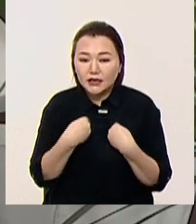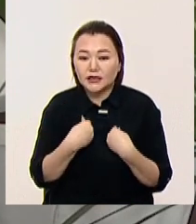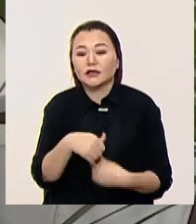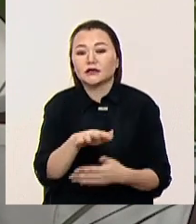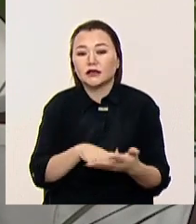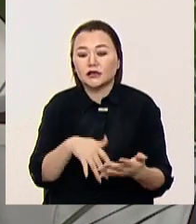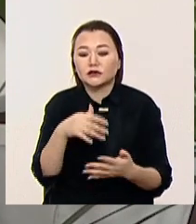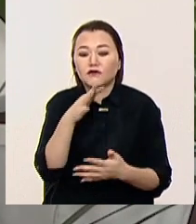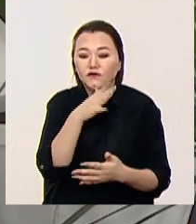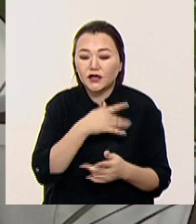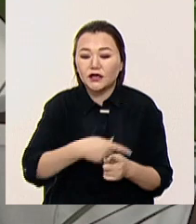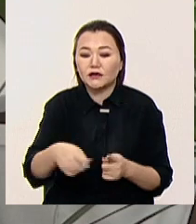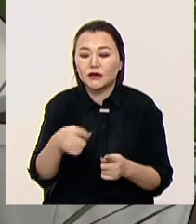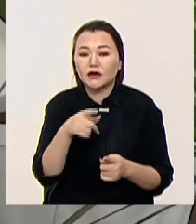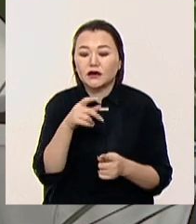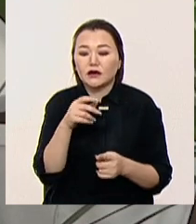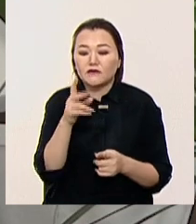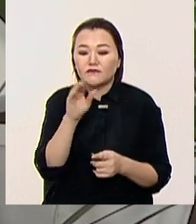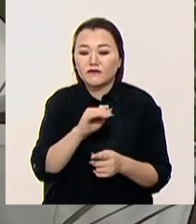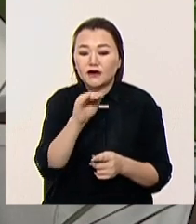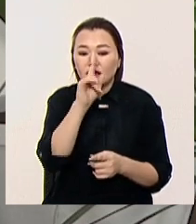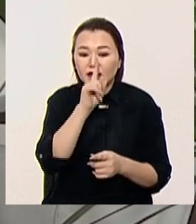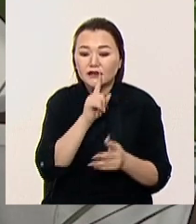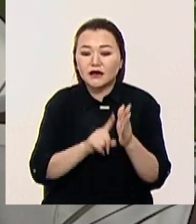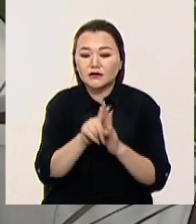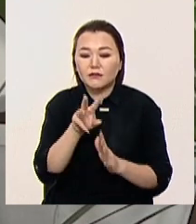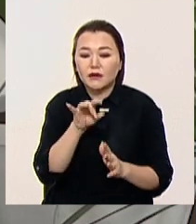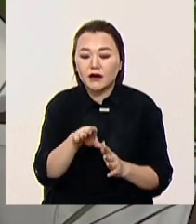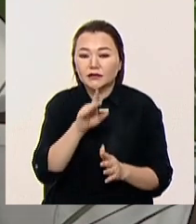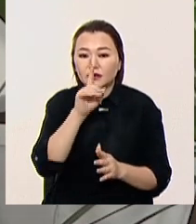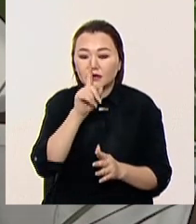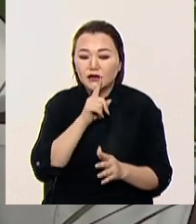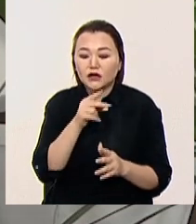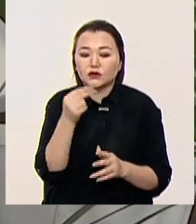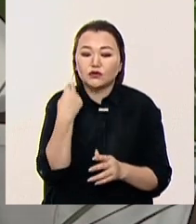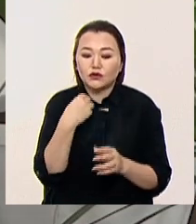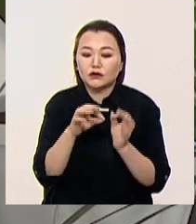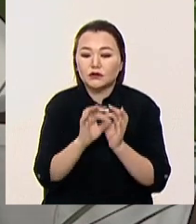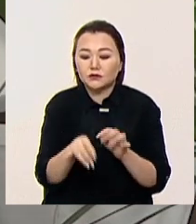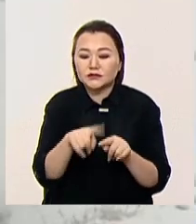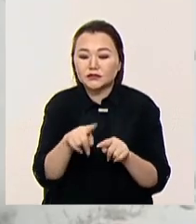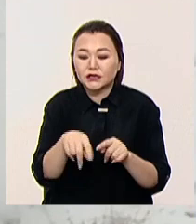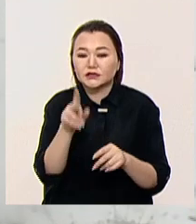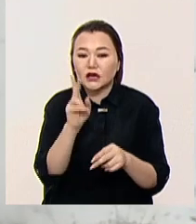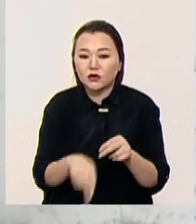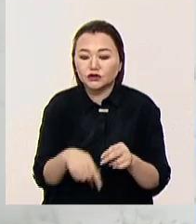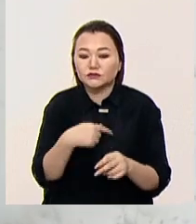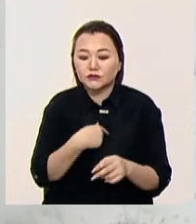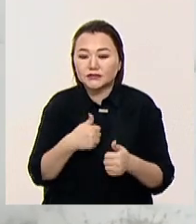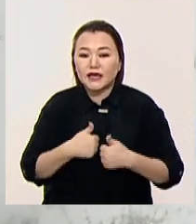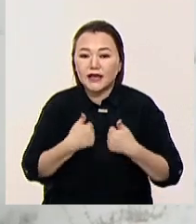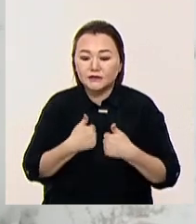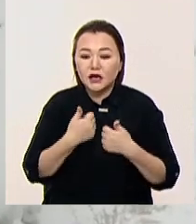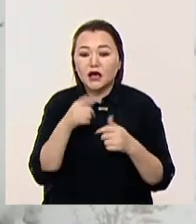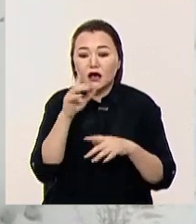құда қаласа осы алдағы феврал айында ақшамыз отырады, феврал март айларында қаржын беріп, біз тез арада бітуге жұмыс жасаймыз. Әкімдіктегілер